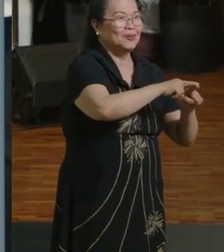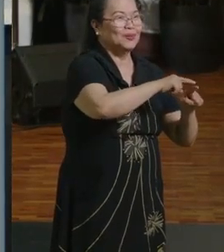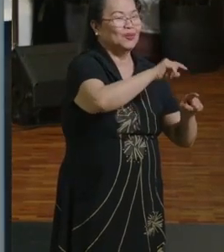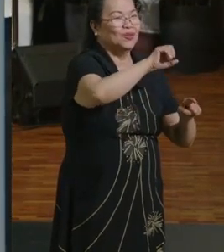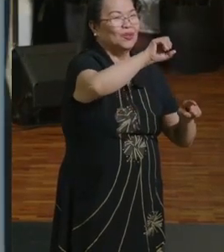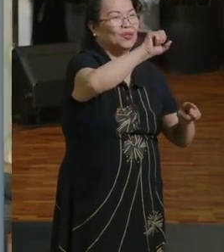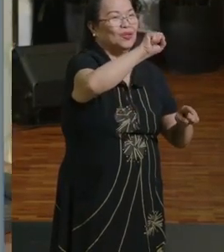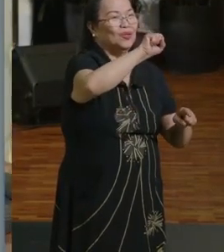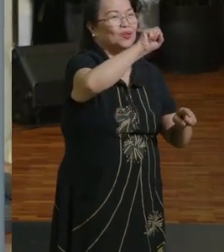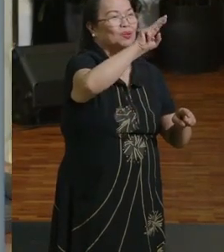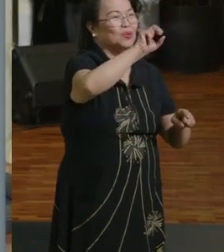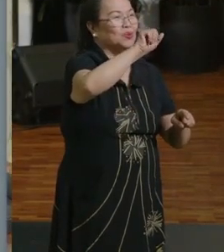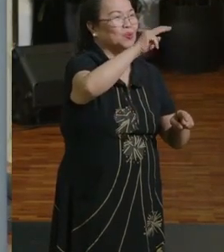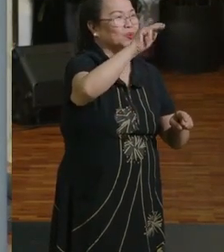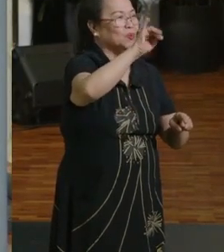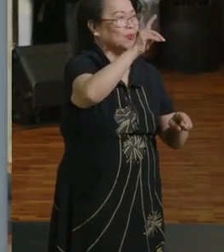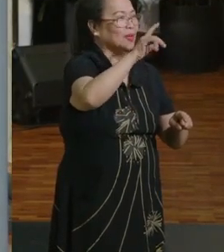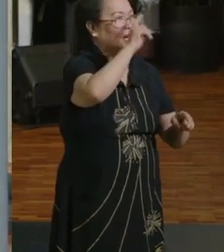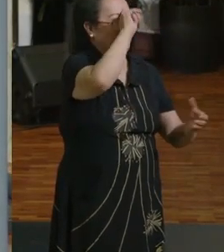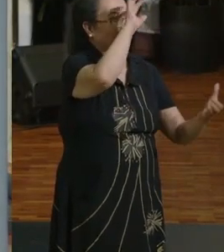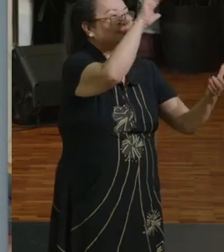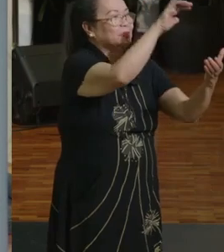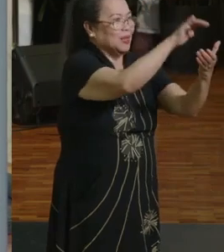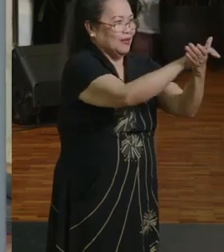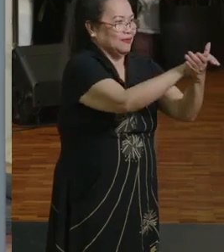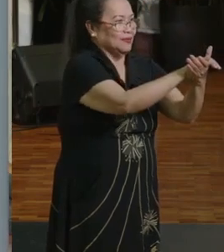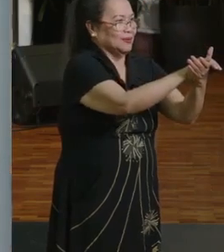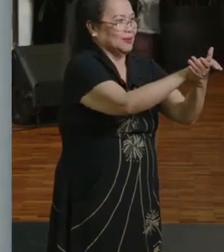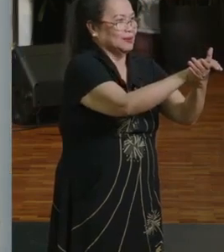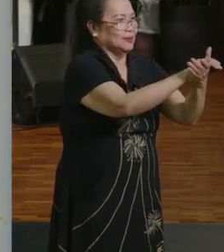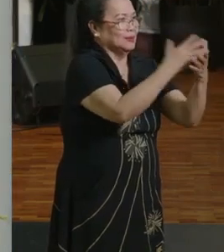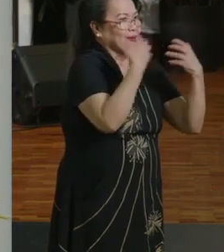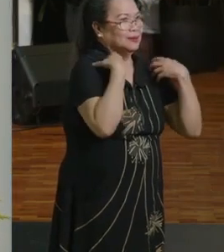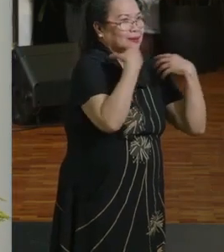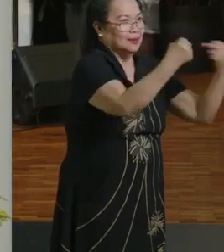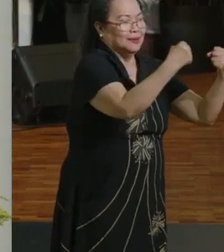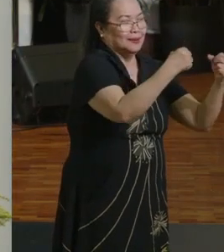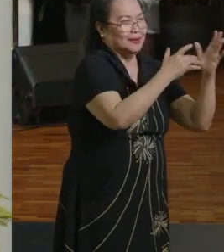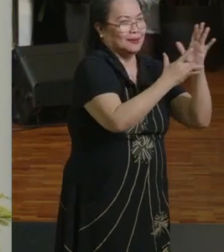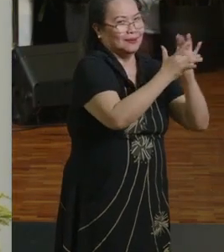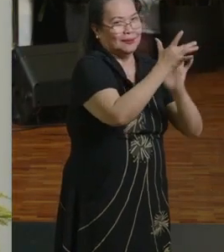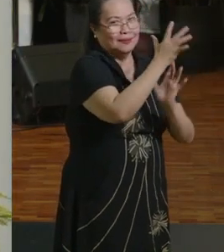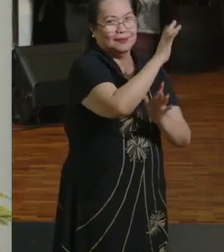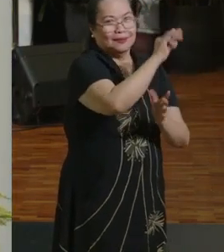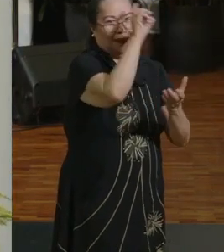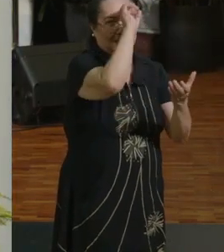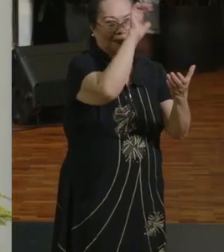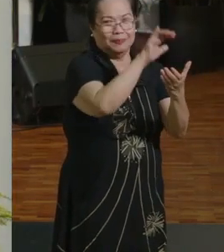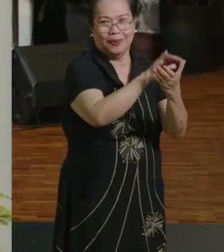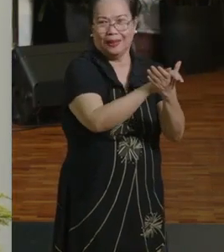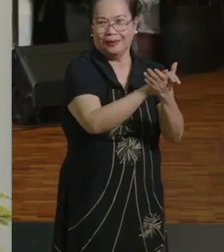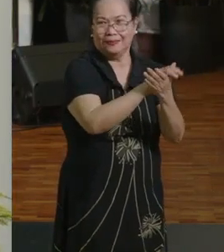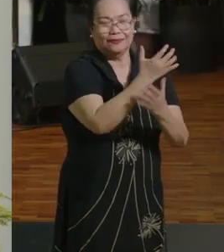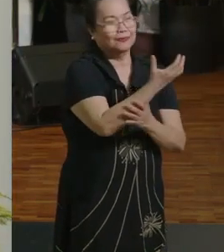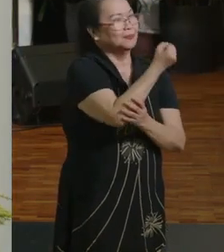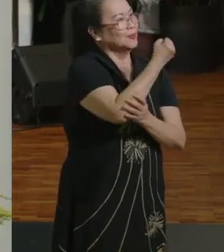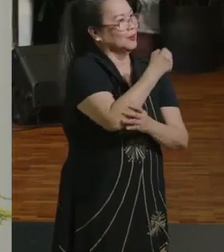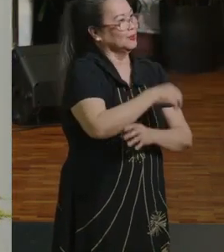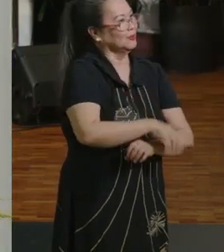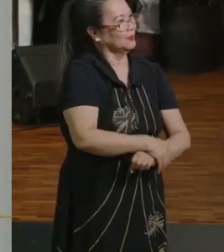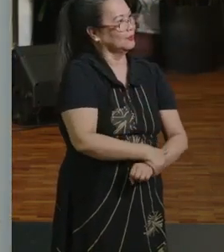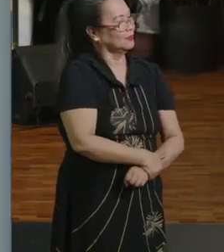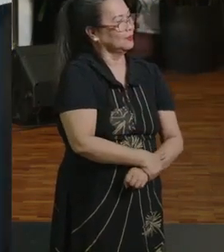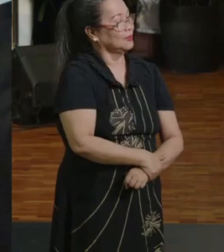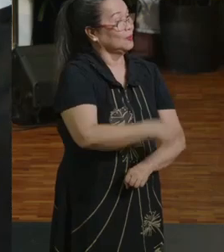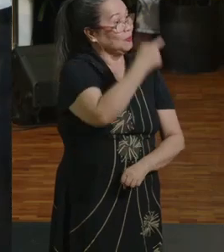ay may asawang mananampalataya na pinagaling ni Jesus at nanampalataya sa kanya.